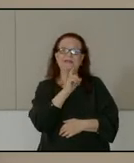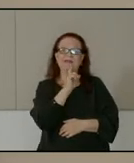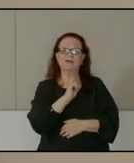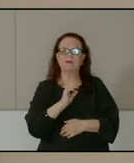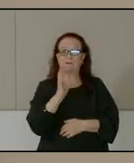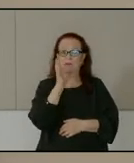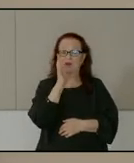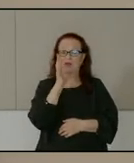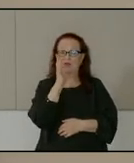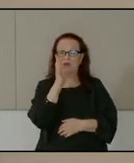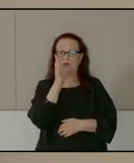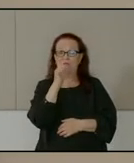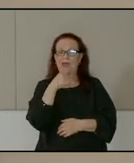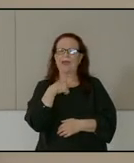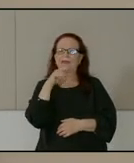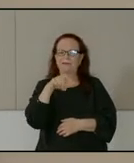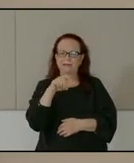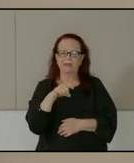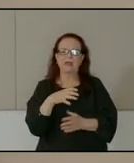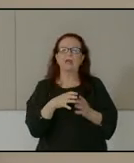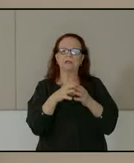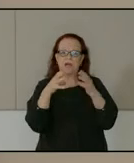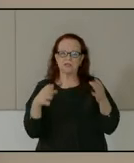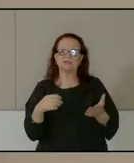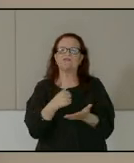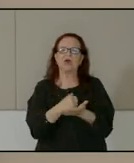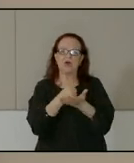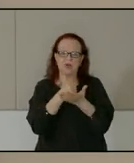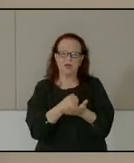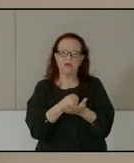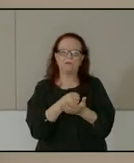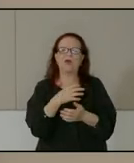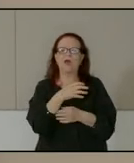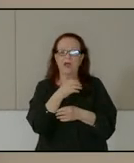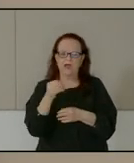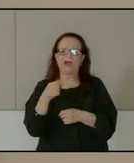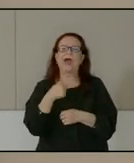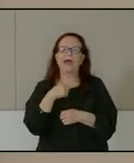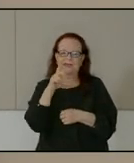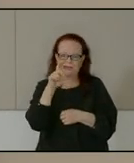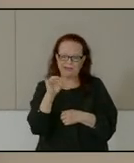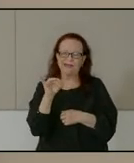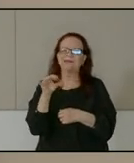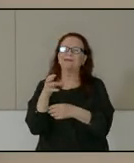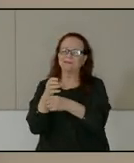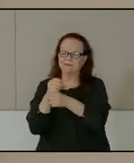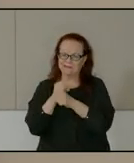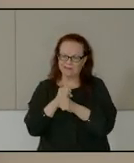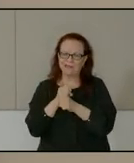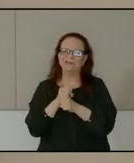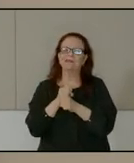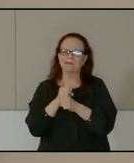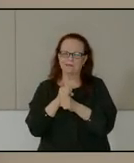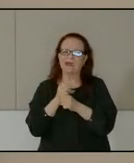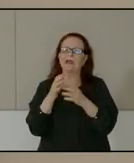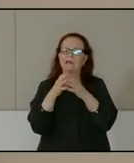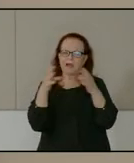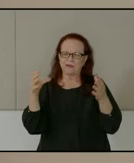do need a lot of help and I did receive a lot of help from the county supervisor Andrew Đỗ